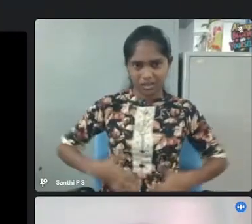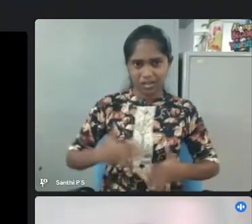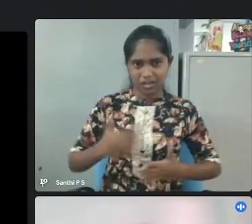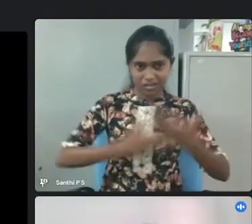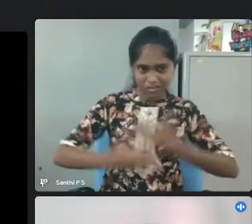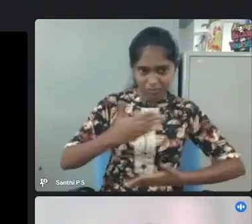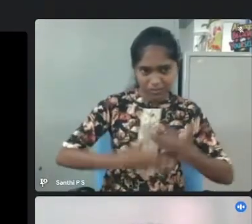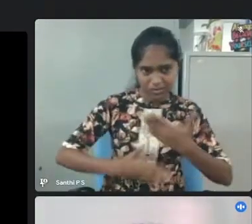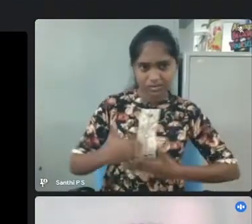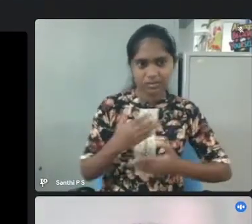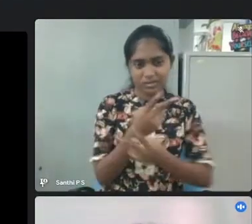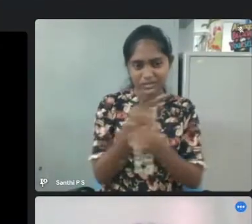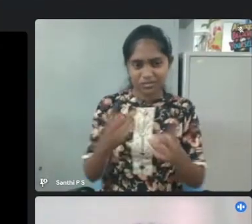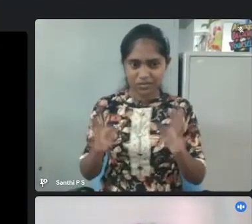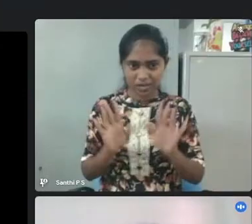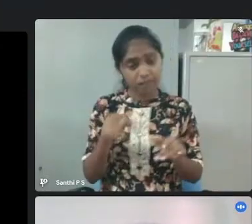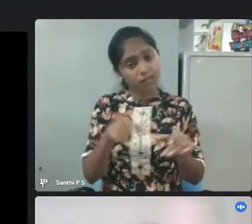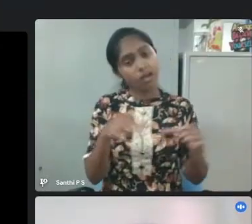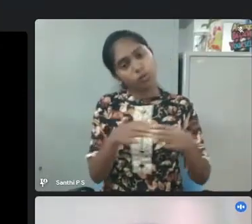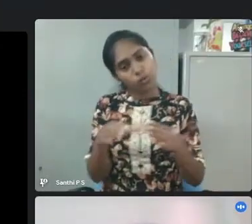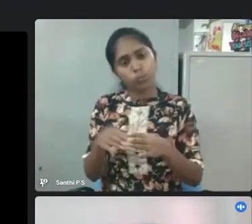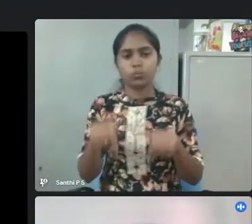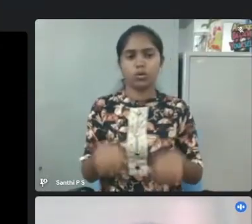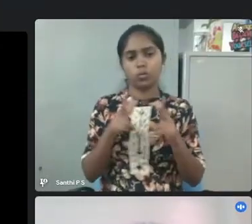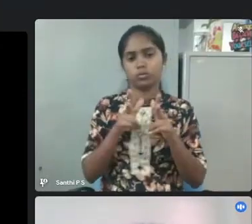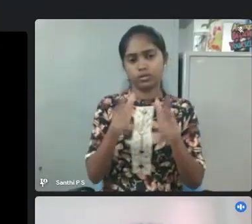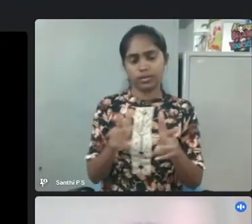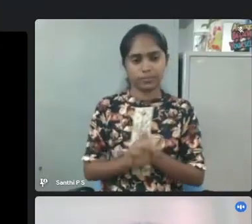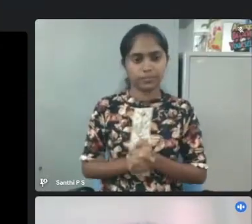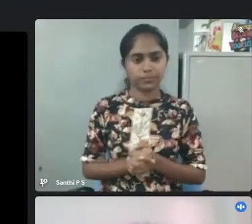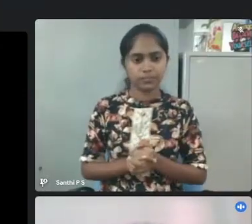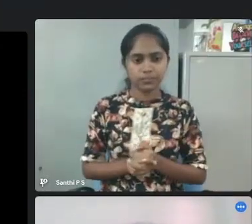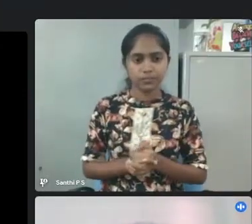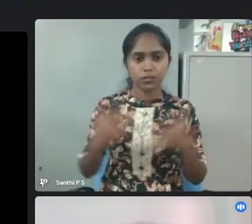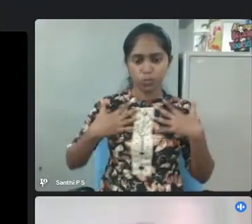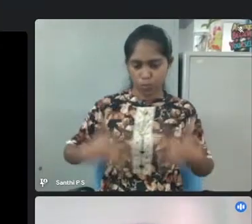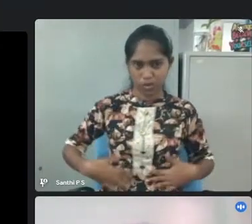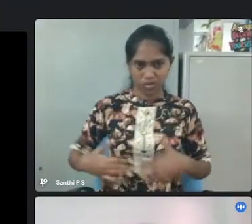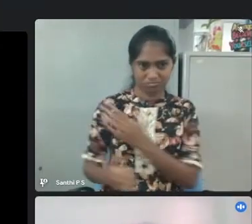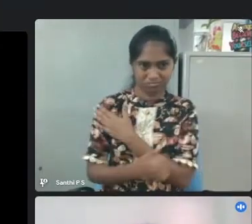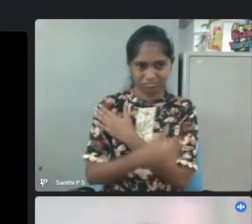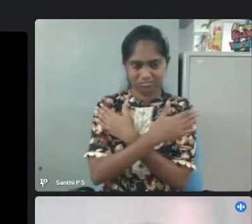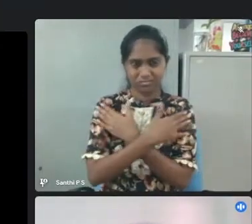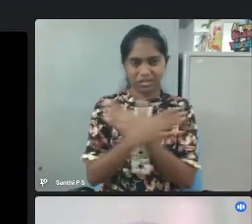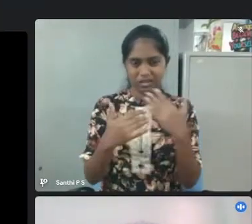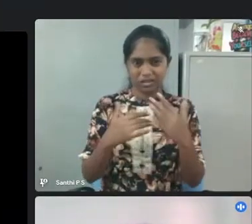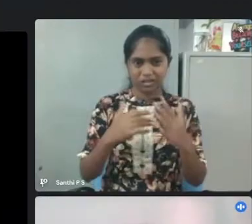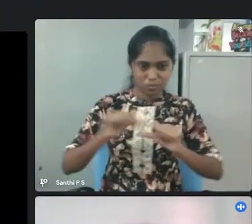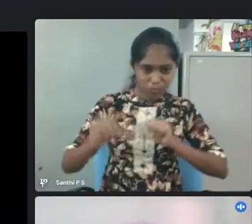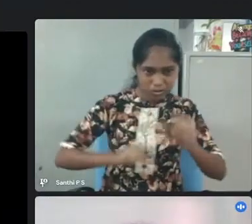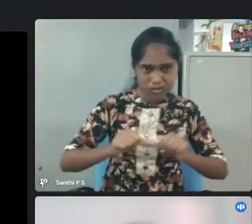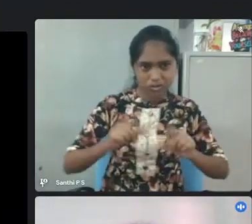കയ്യിലും കാലിലും വളരെയധികം നമുക്ക് കാണാൻ പറ്റുന്ന തരത്തിലുള്ള കൈകാലുകളുടെ പ്രവർത്തനത്തിലുള്ള പ്രത്യേകതകൾ,